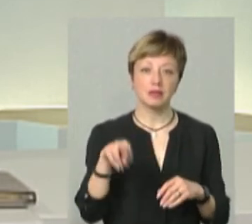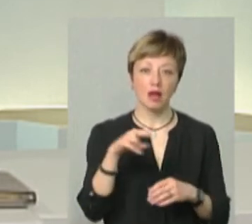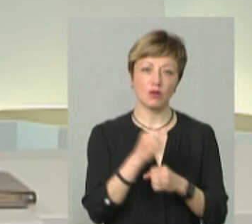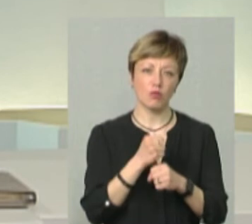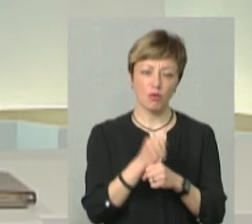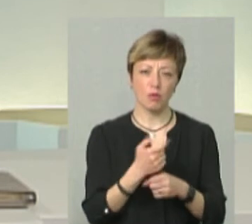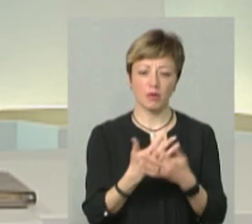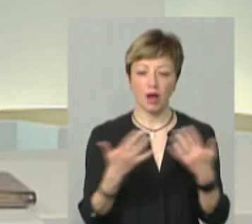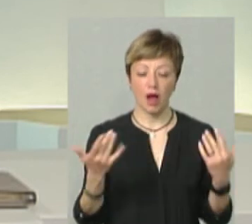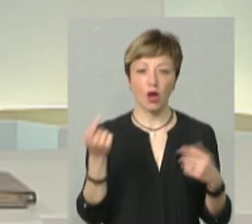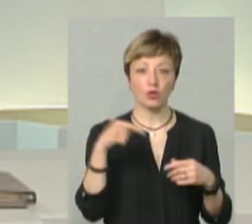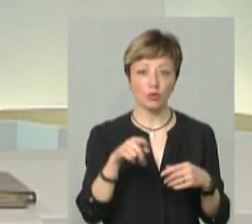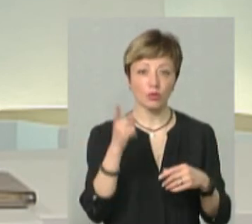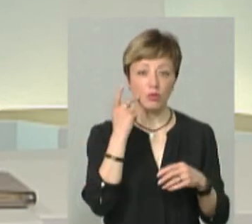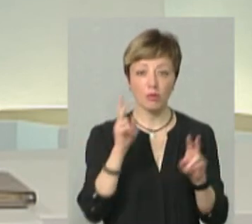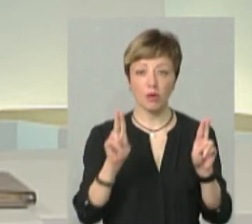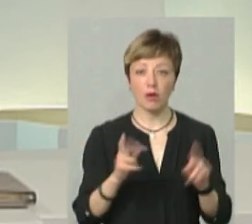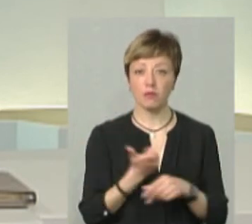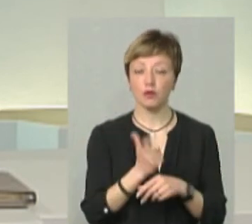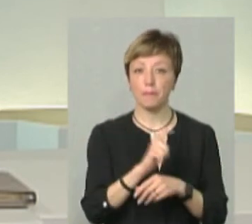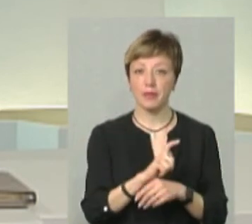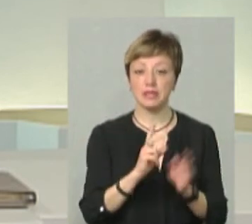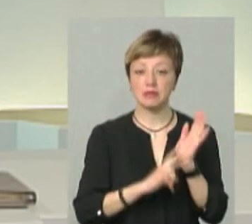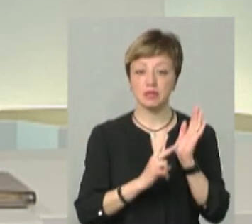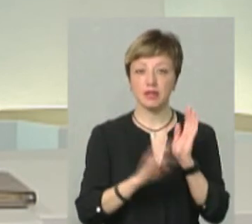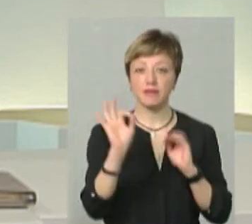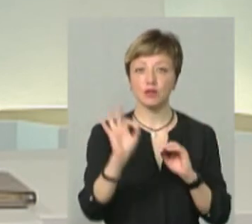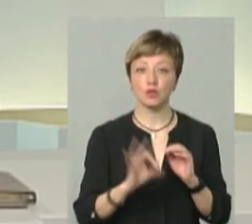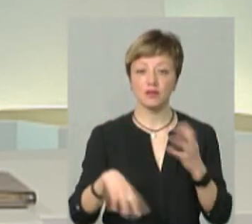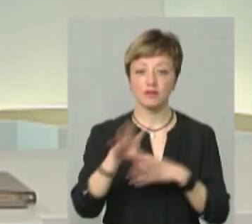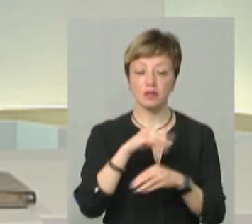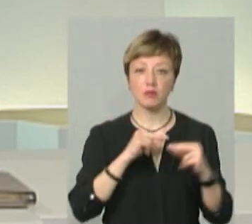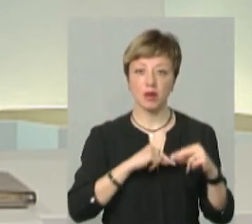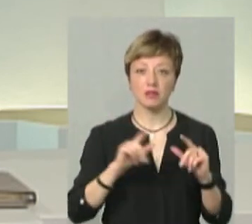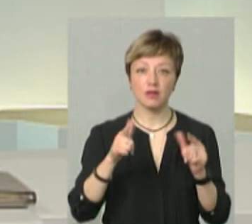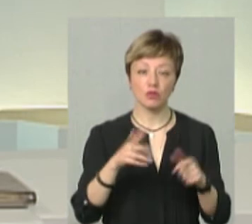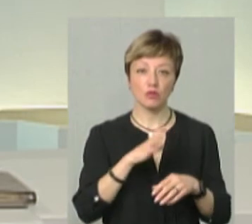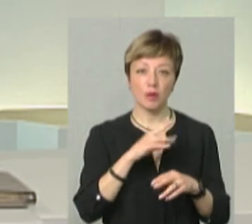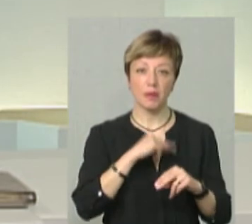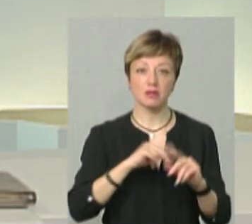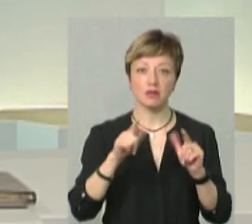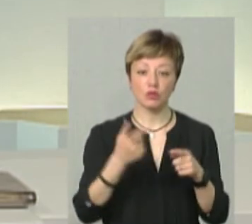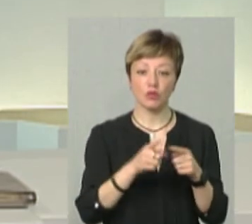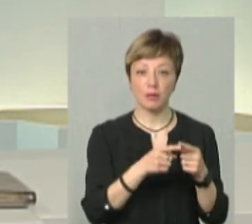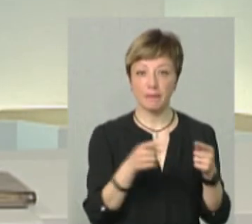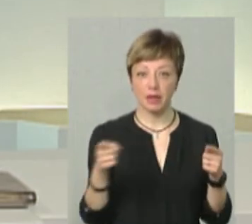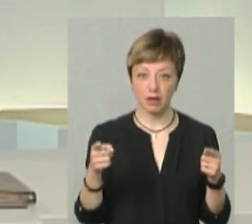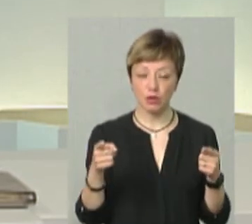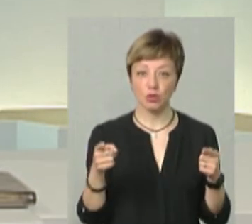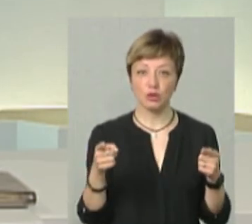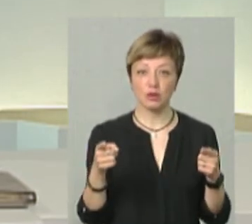обробка. Тому, як правило, більшість 70% всіх працевлаштованих, які були працевлаштовані в цей період,